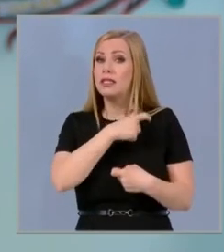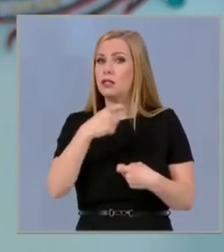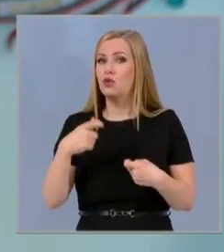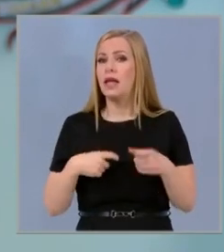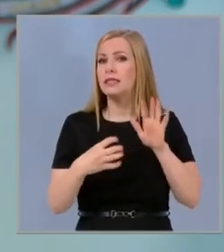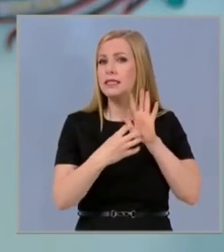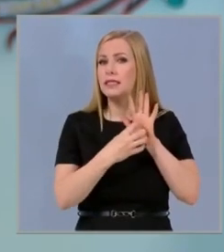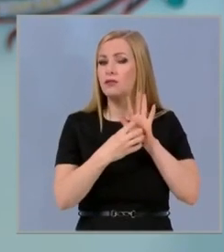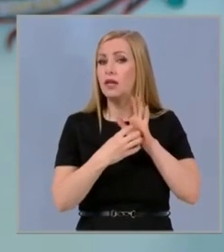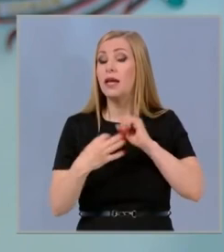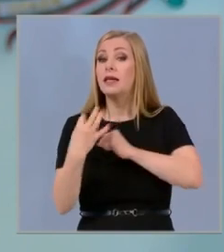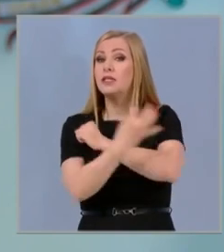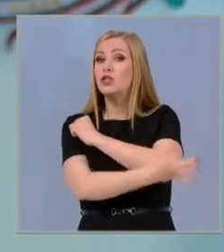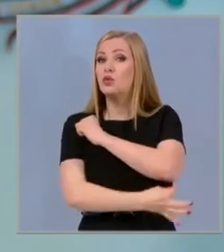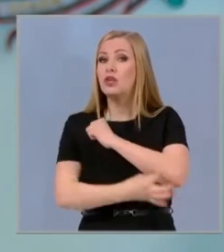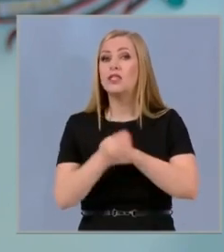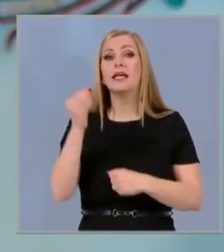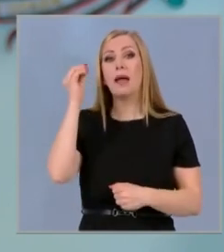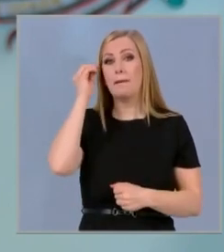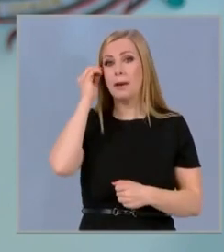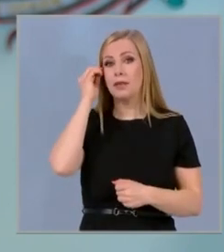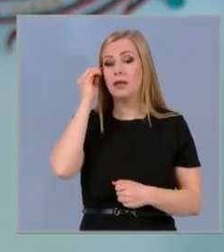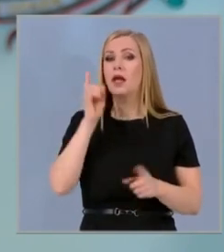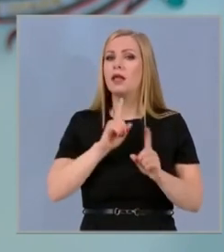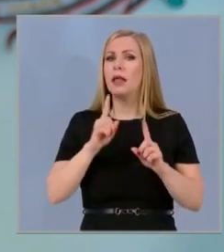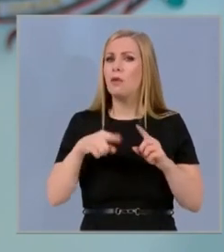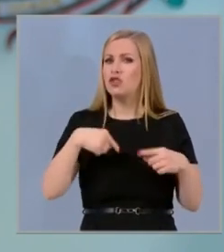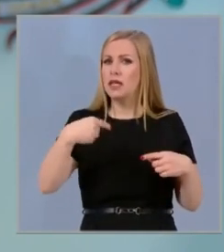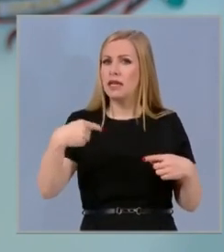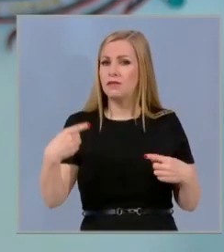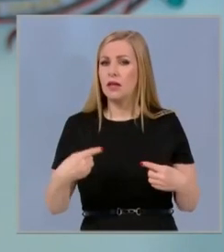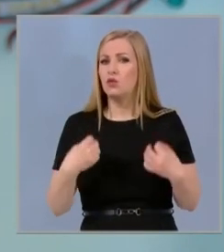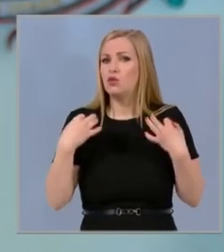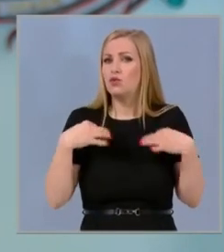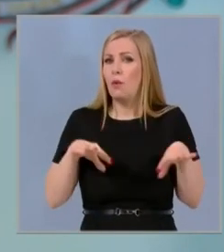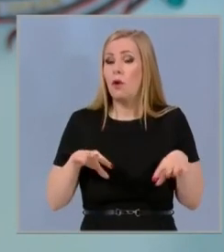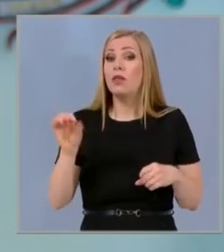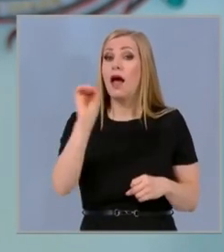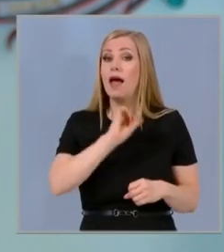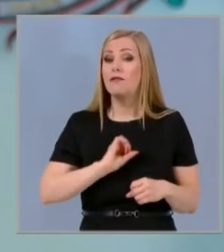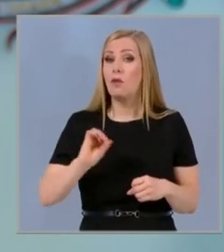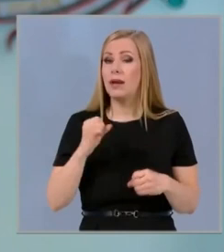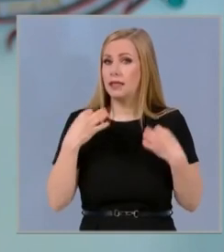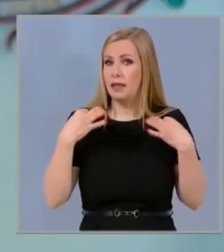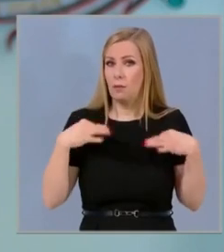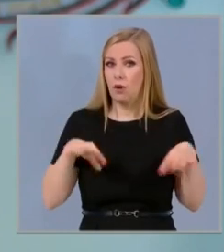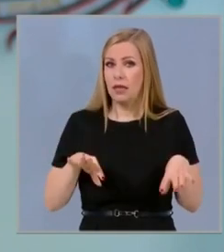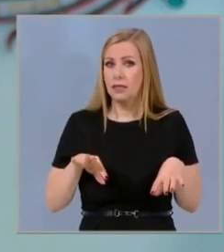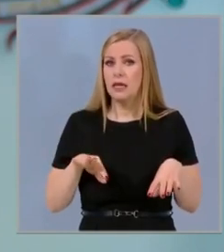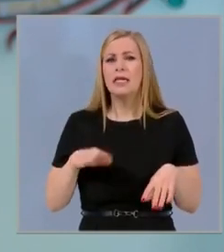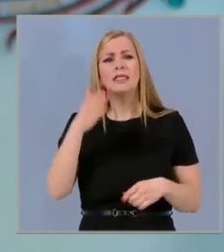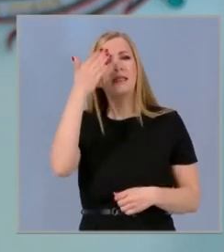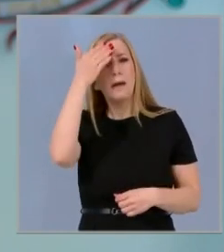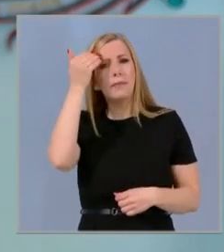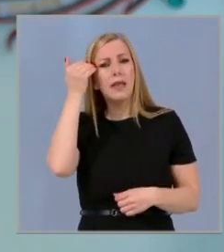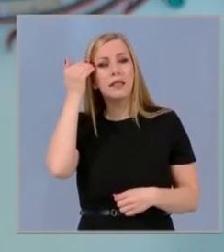и историческата памет. Не можем да се развиваме като свободна европейска демокрация с амнезия